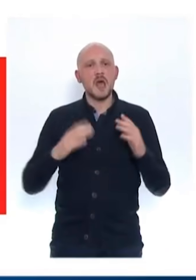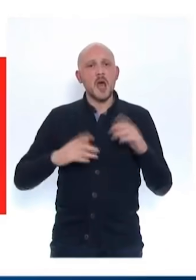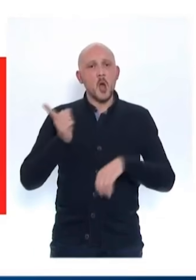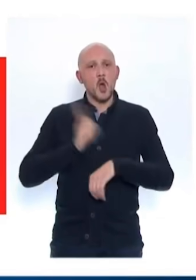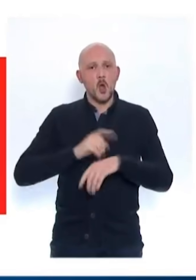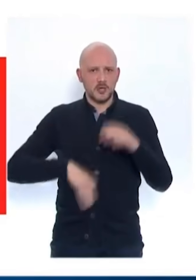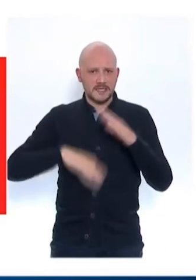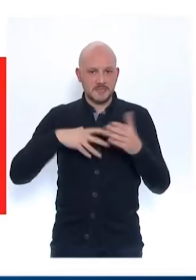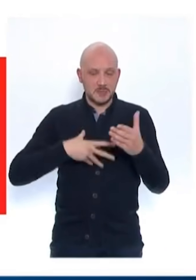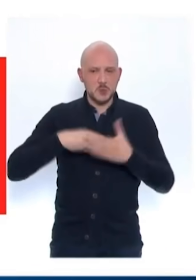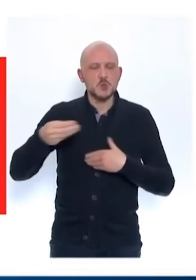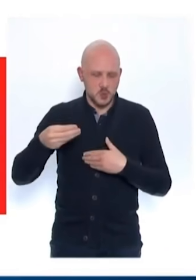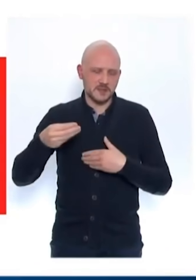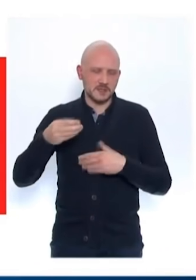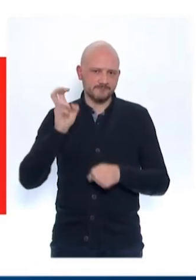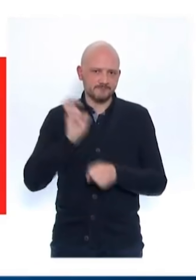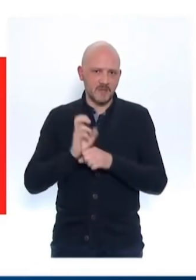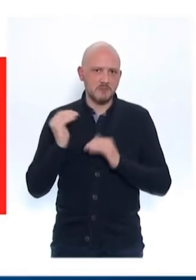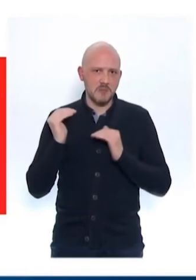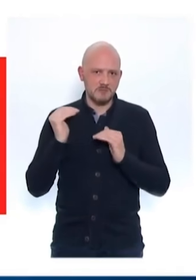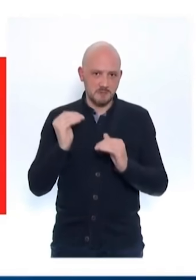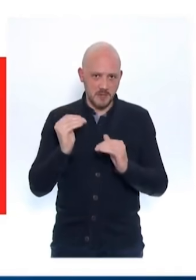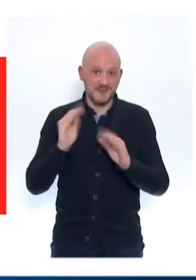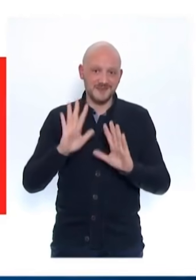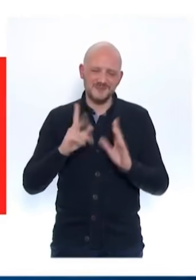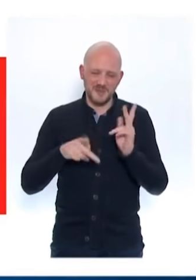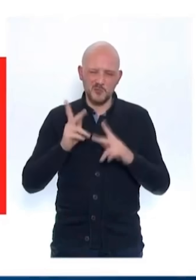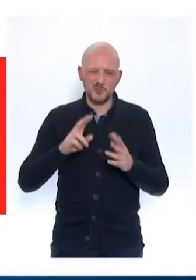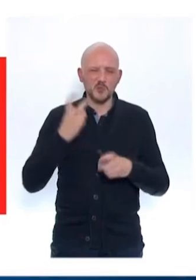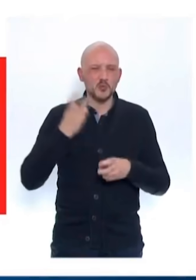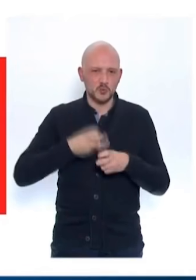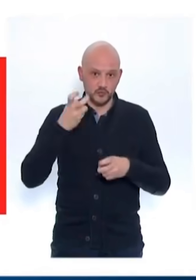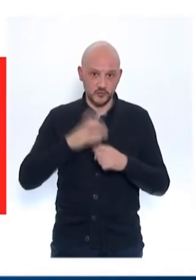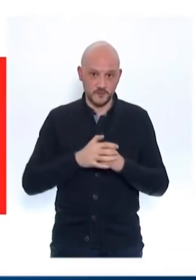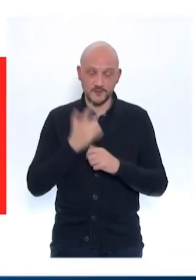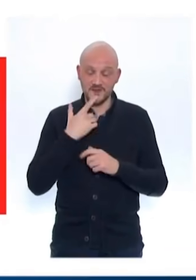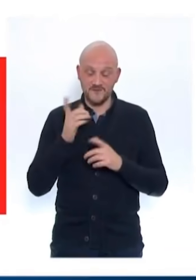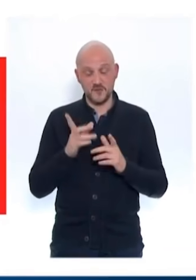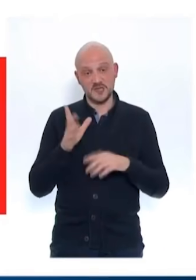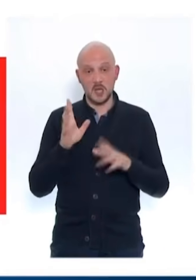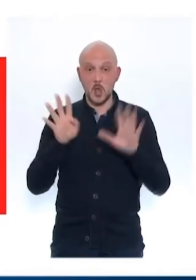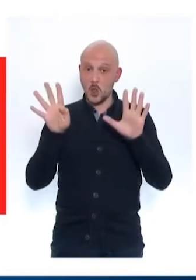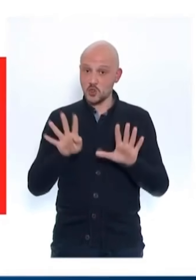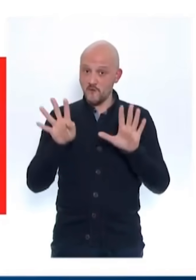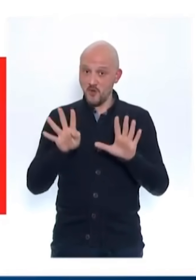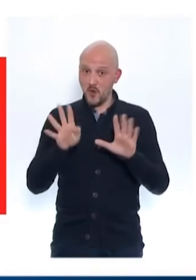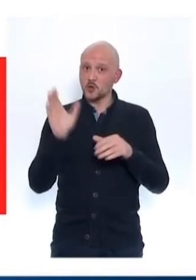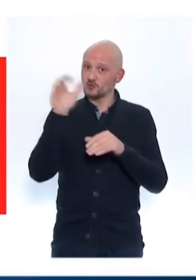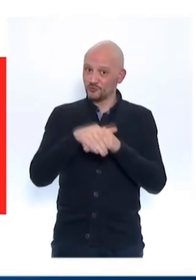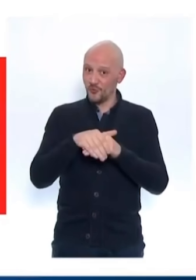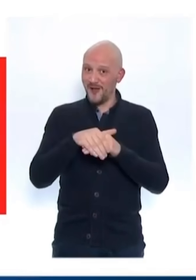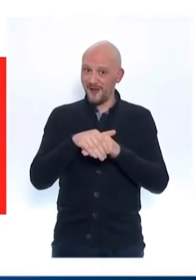que nous avions annoncé d'une part il débutera dès 20h et non à 21h